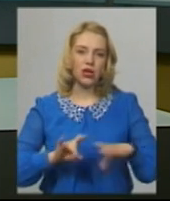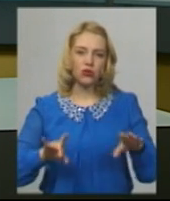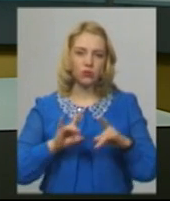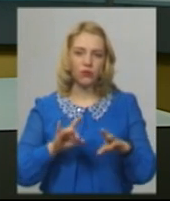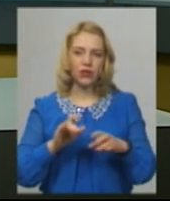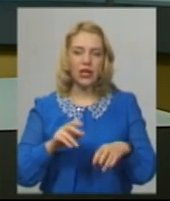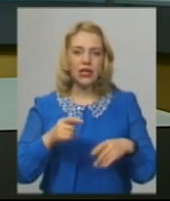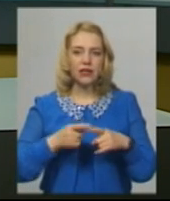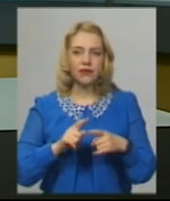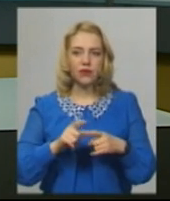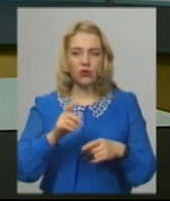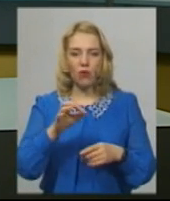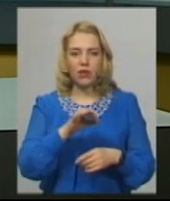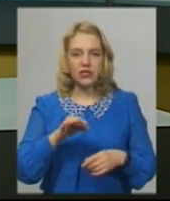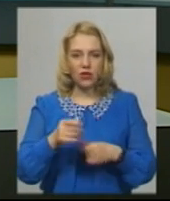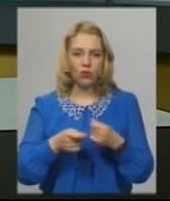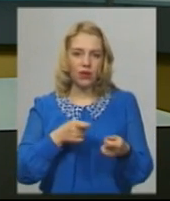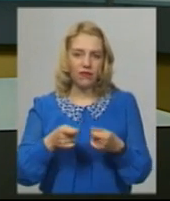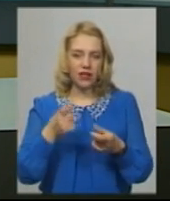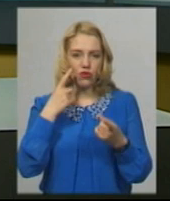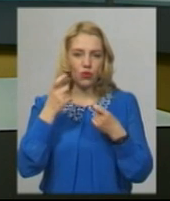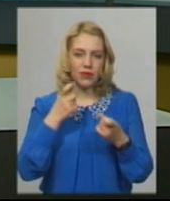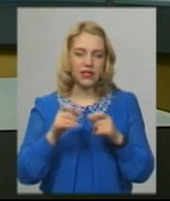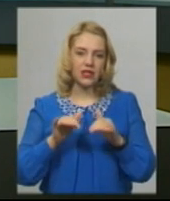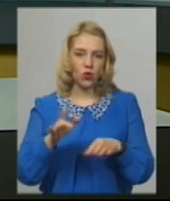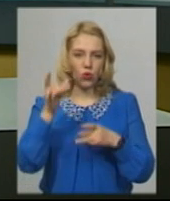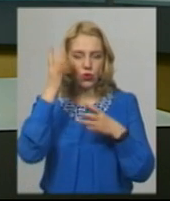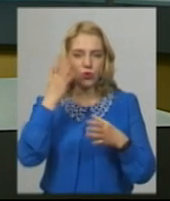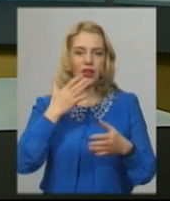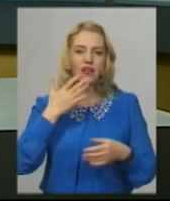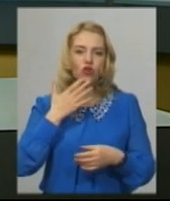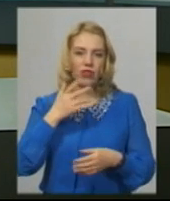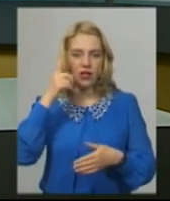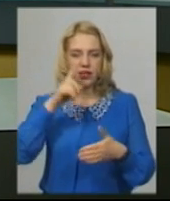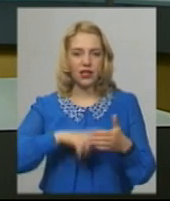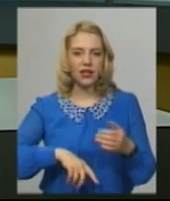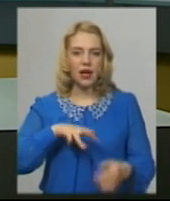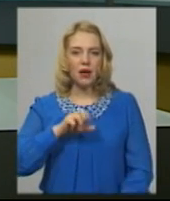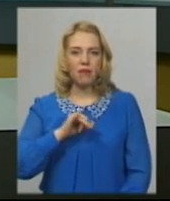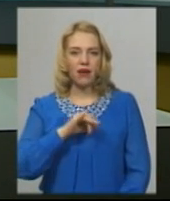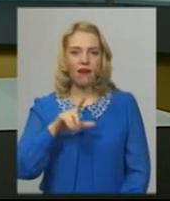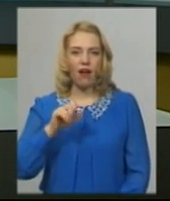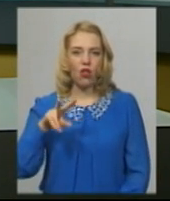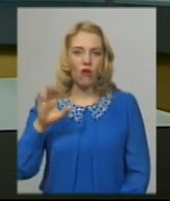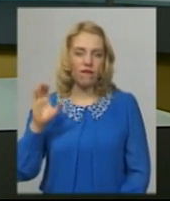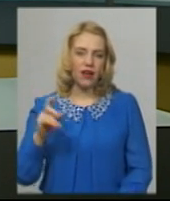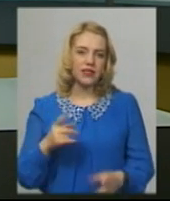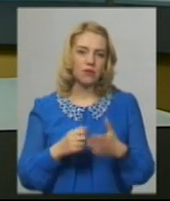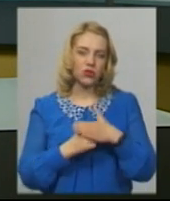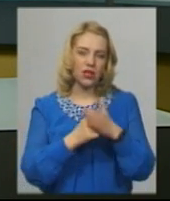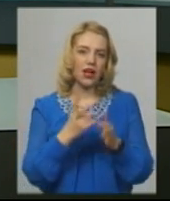обласного управління інформаційної діяльності, культури, національностей та релігій Інна Михайлова із посиланням на інформацію